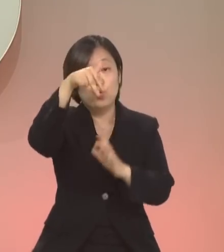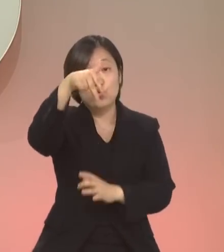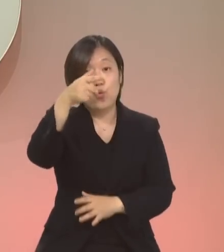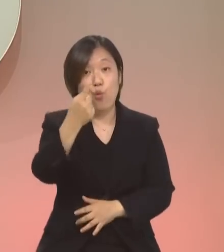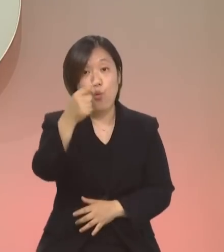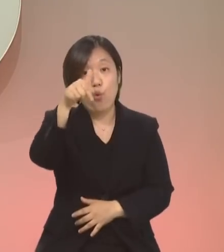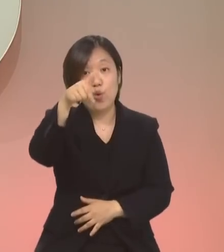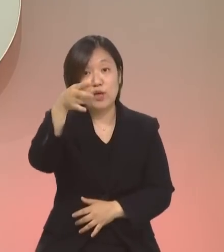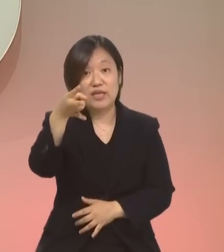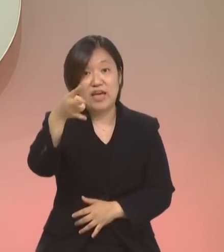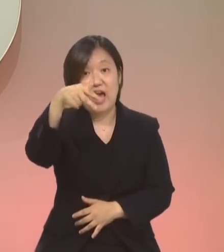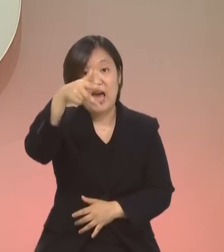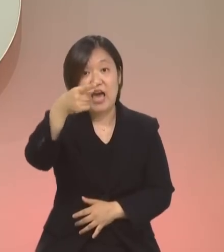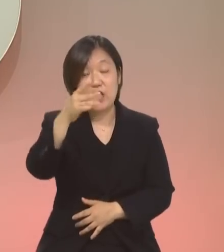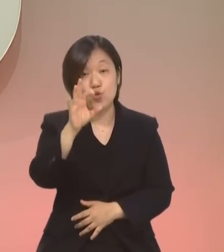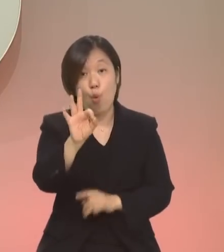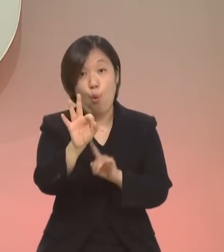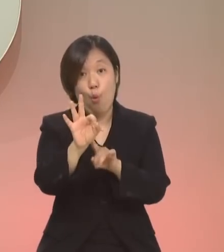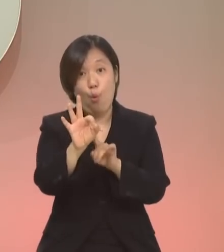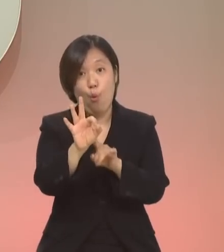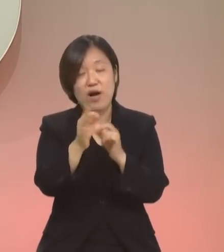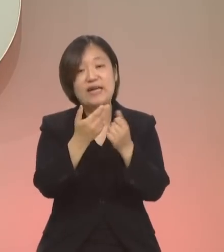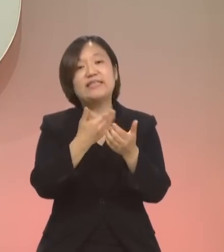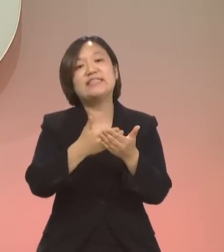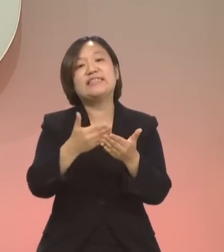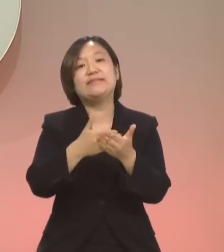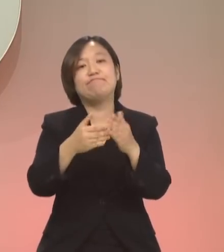그 마크를 우리는 불법승